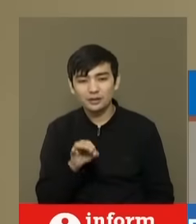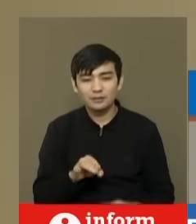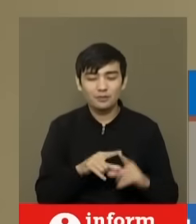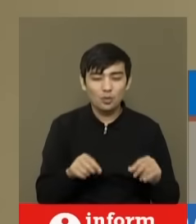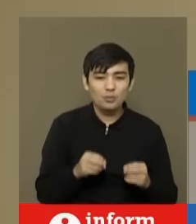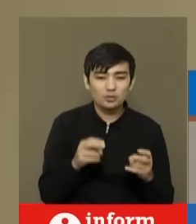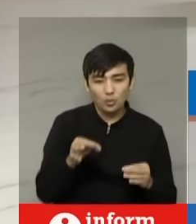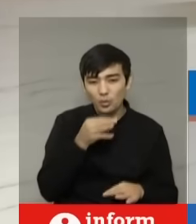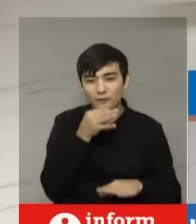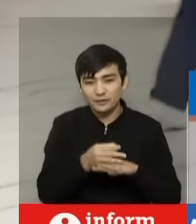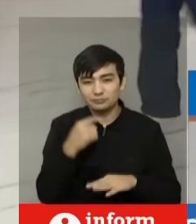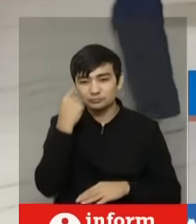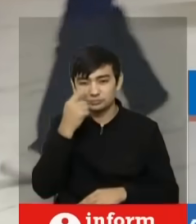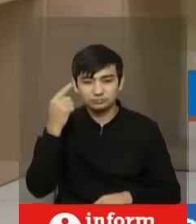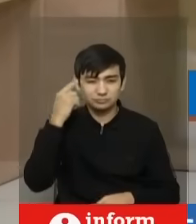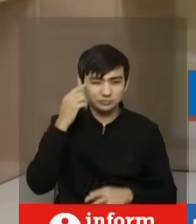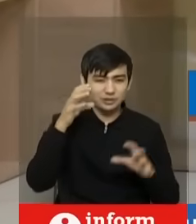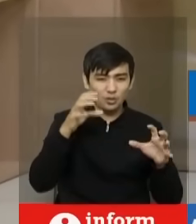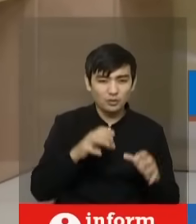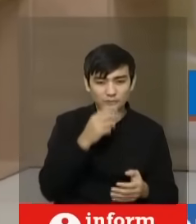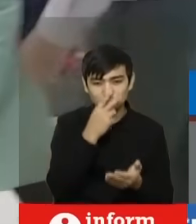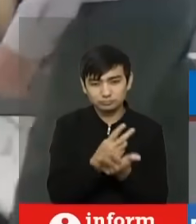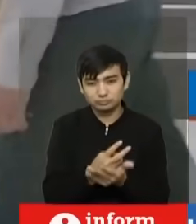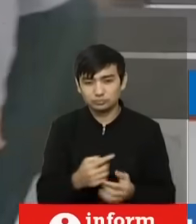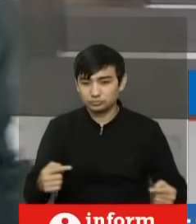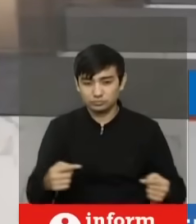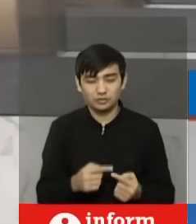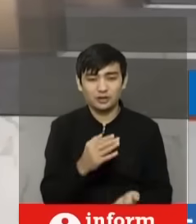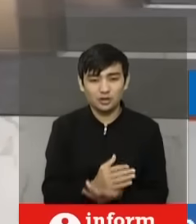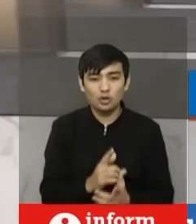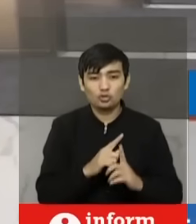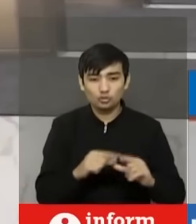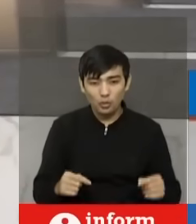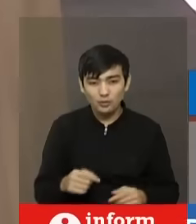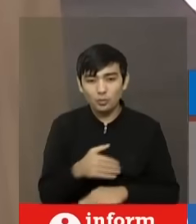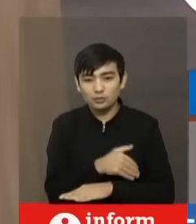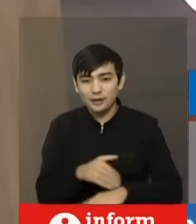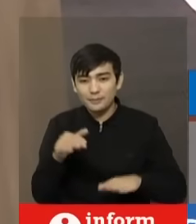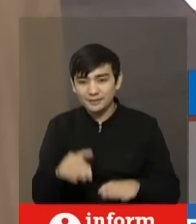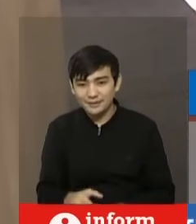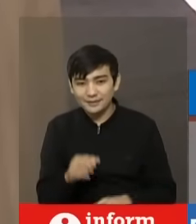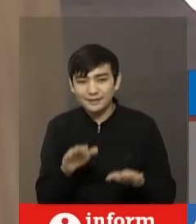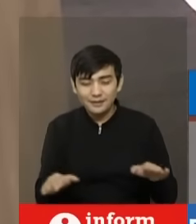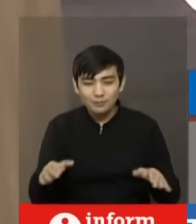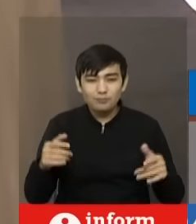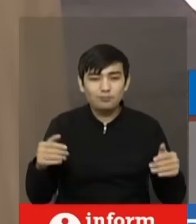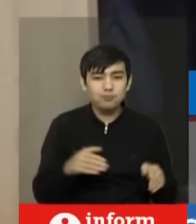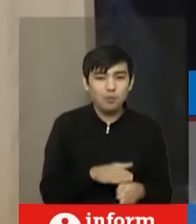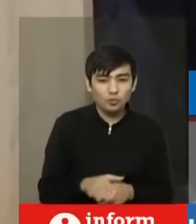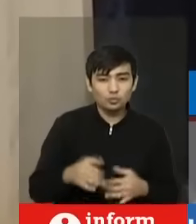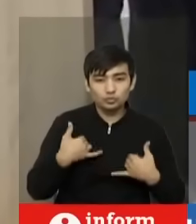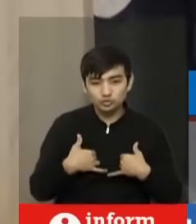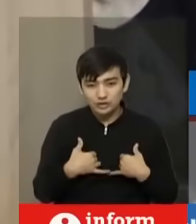қатысты жауапкершілік білім туралы заңда нақты көрсетілген дейді. Мектеп қабырғасы мен ауласында оқушыға толықтай мұғалім мен